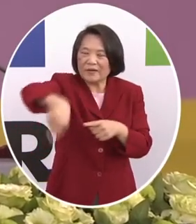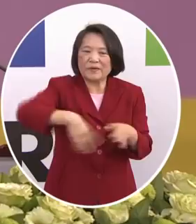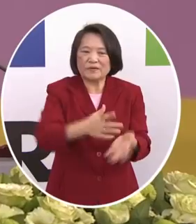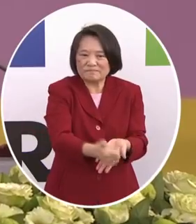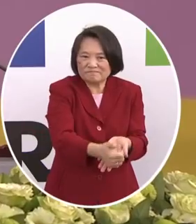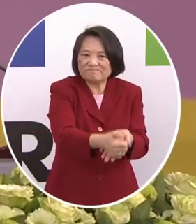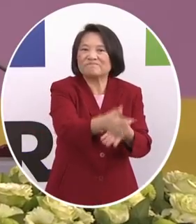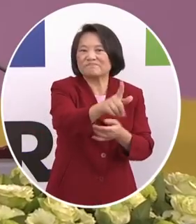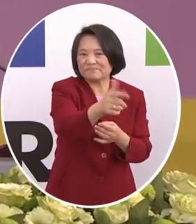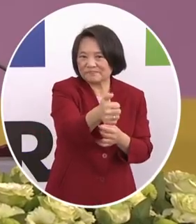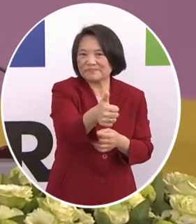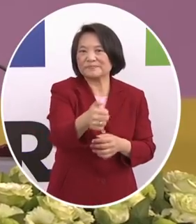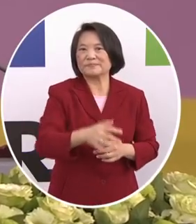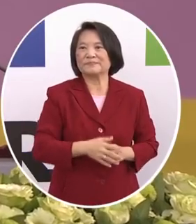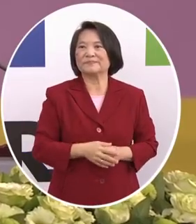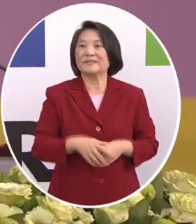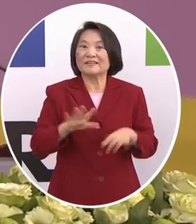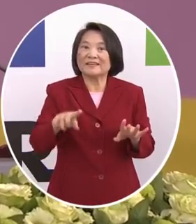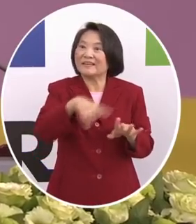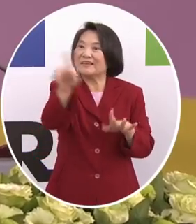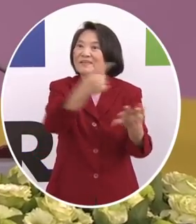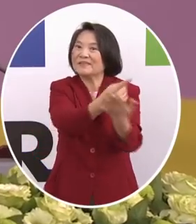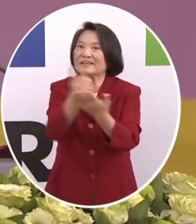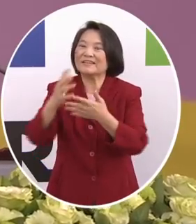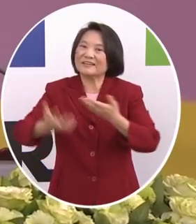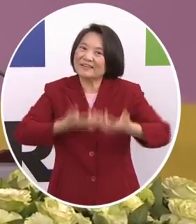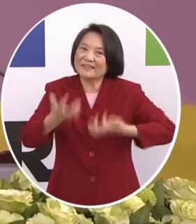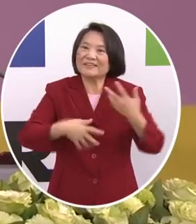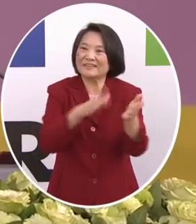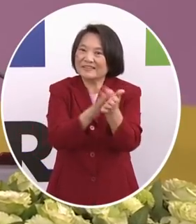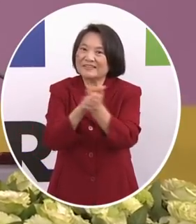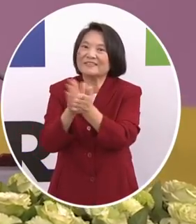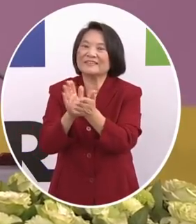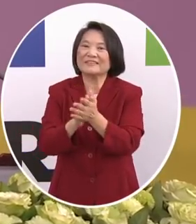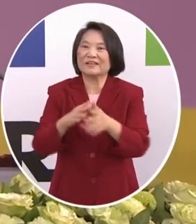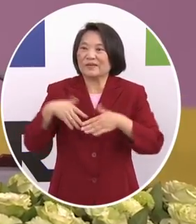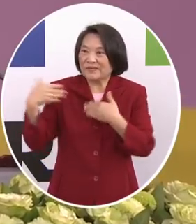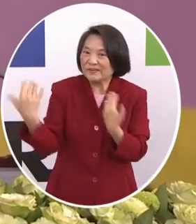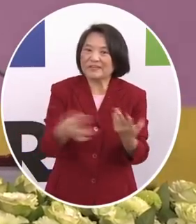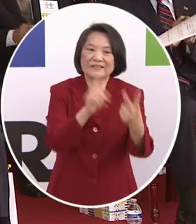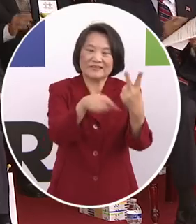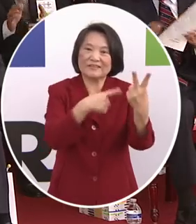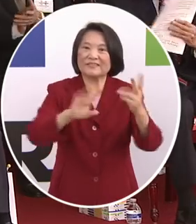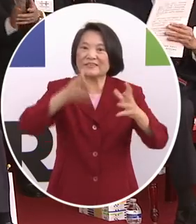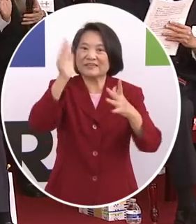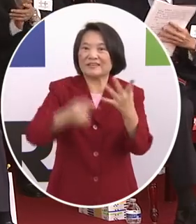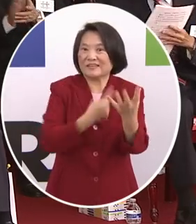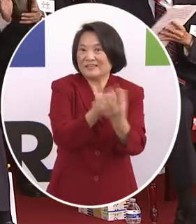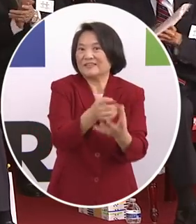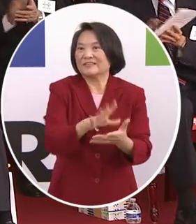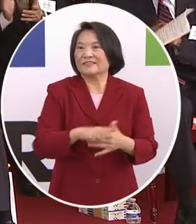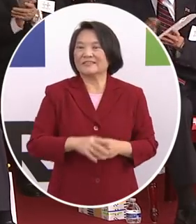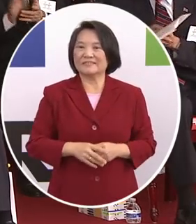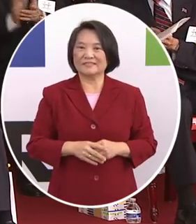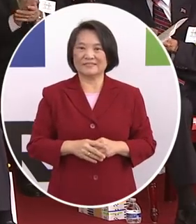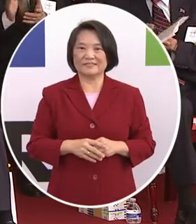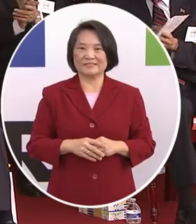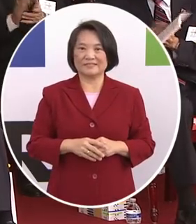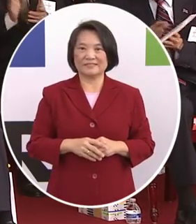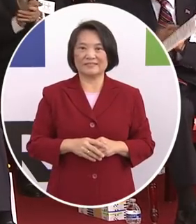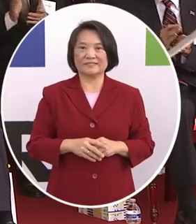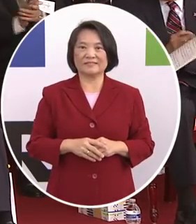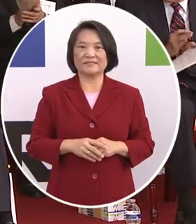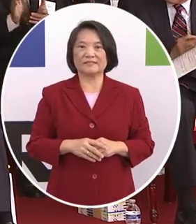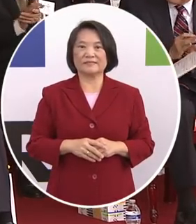谢。现在请大家用热情的掌声欢迎这三位远道而来的贵宾。